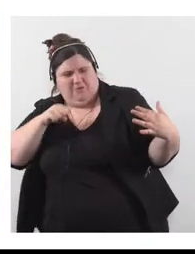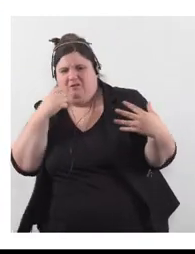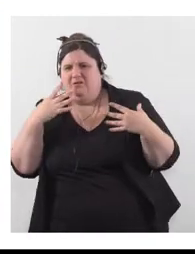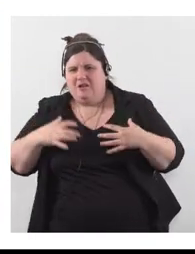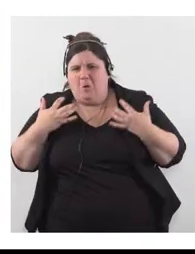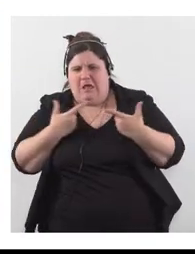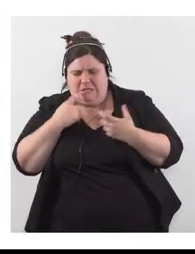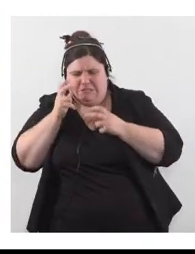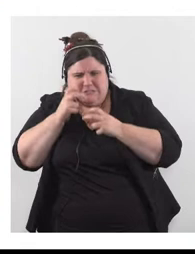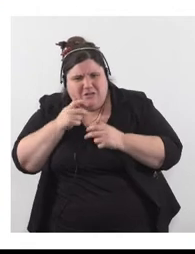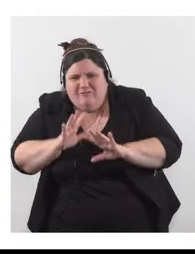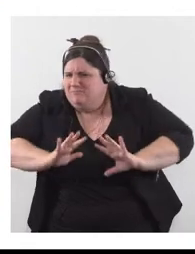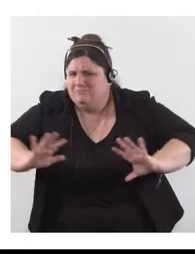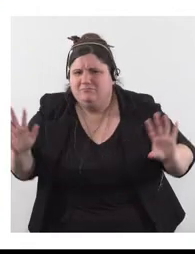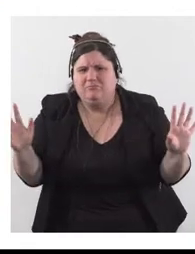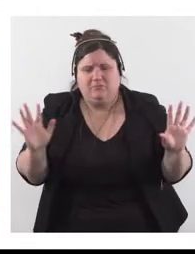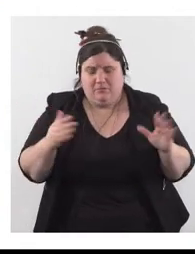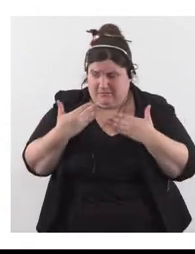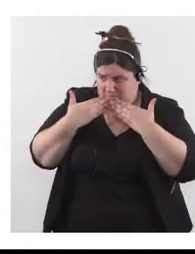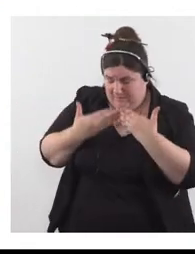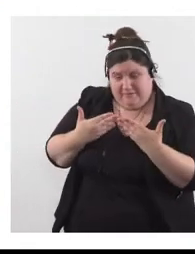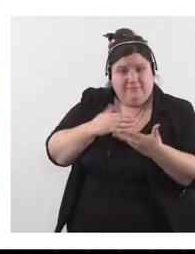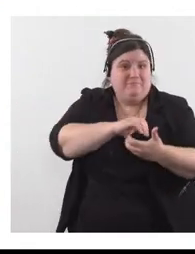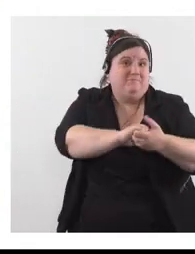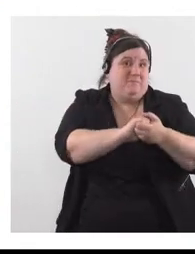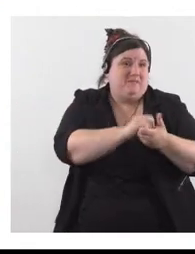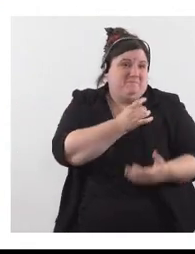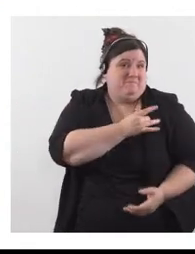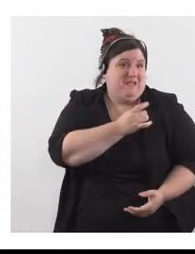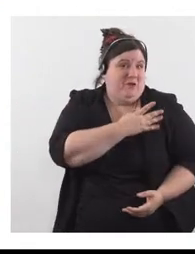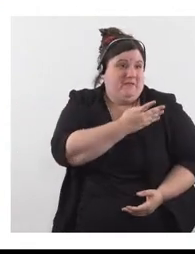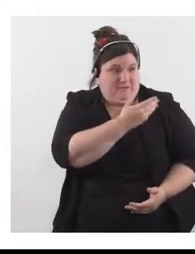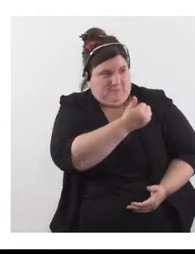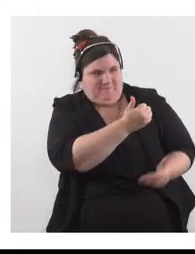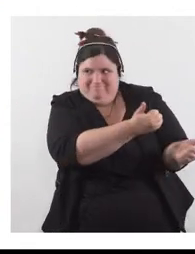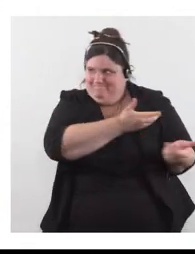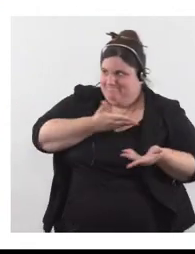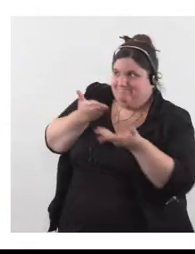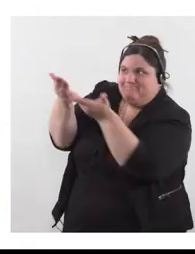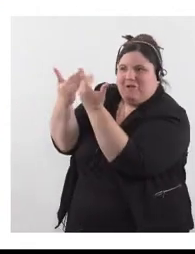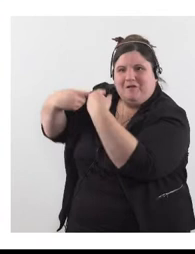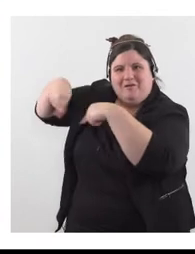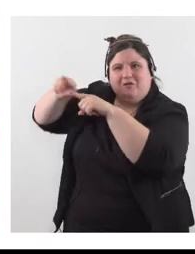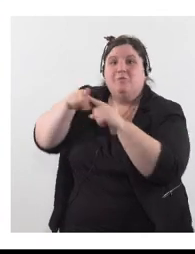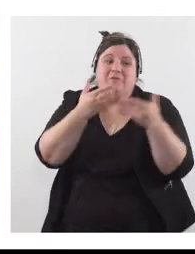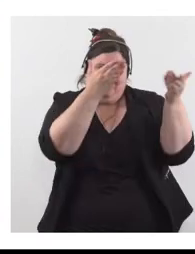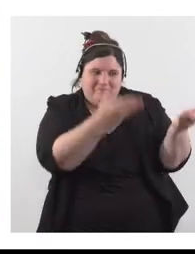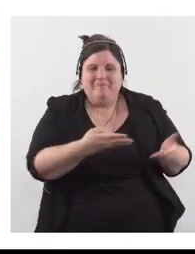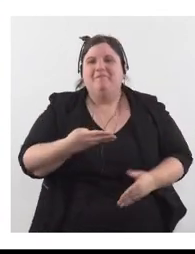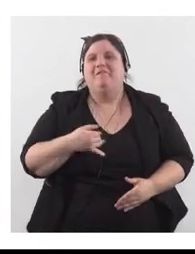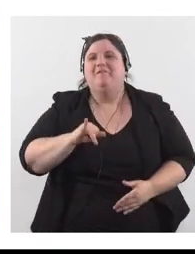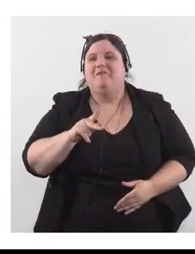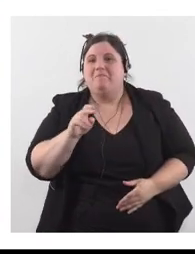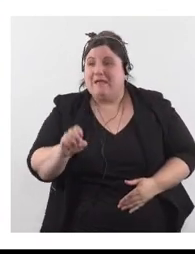amis irlandais, mon ami irlandais Mike qui m'a introduit à la commission et j'aimerais remercier également Stephen pour son